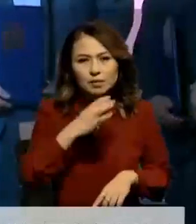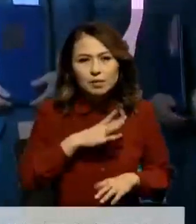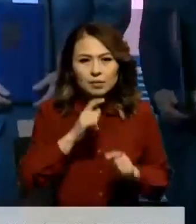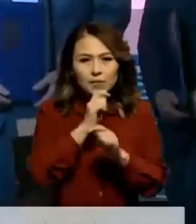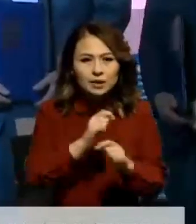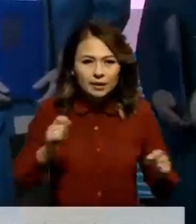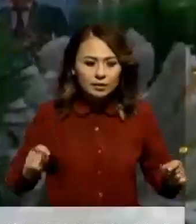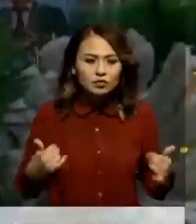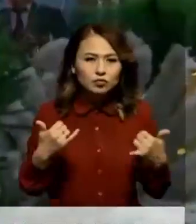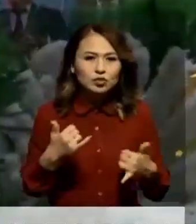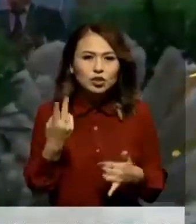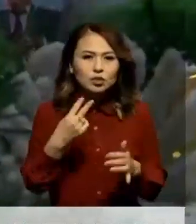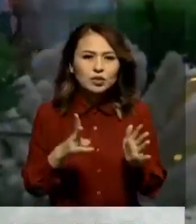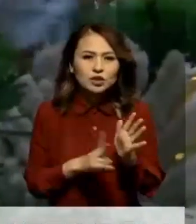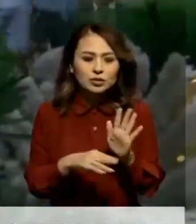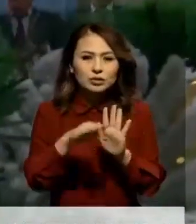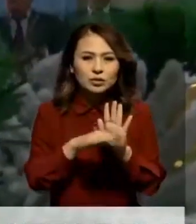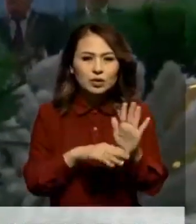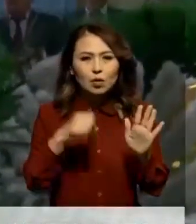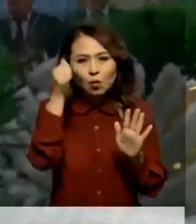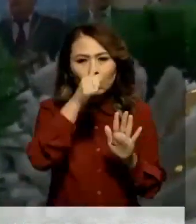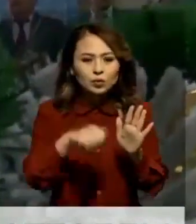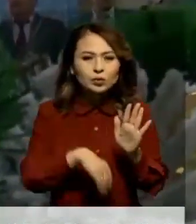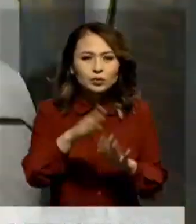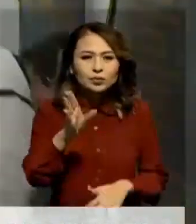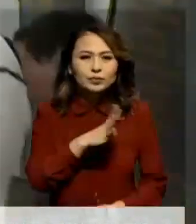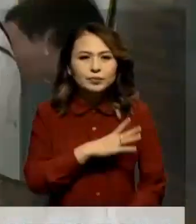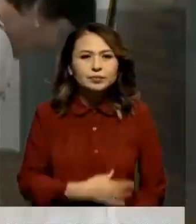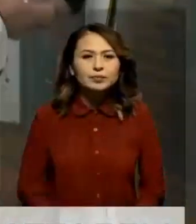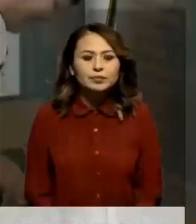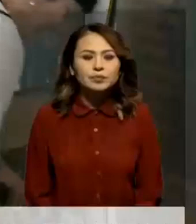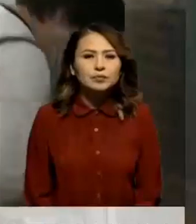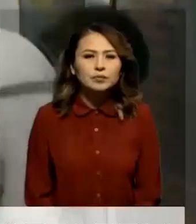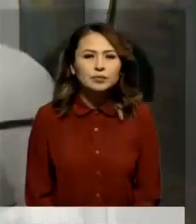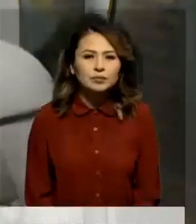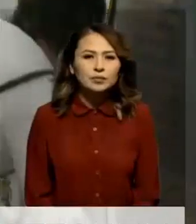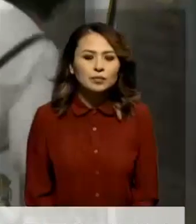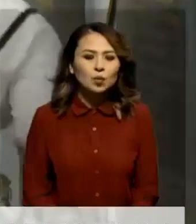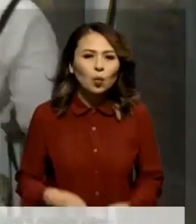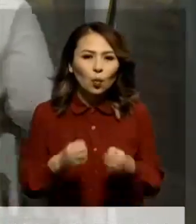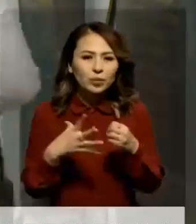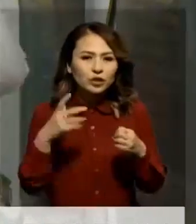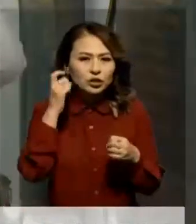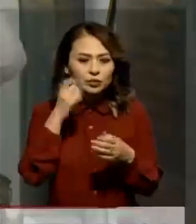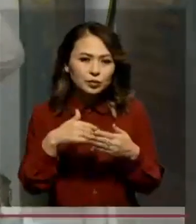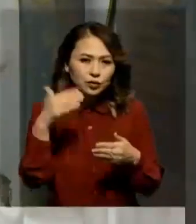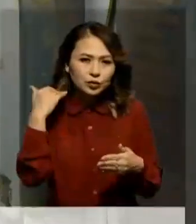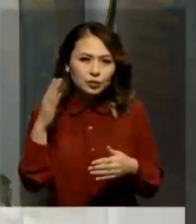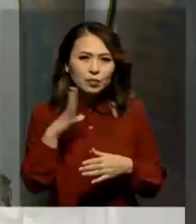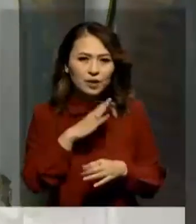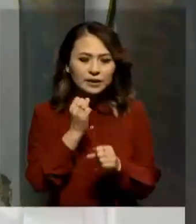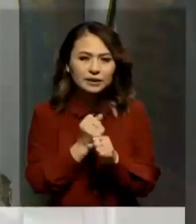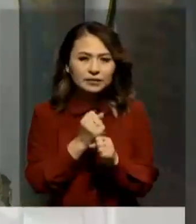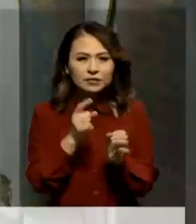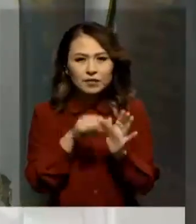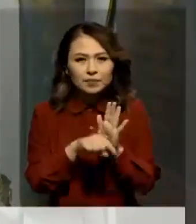қатар 27 аталым бойынша жыл үздіктеріне құрмет көрсетілді. Мысалы, осыдан 15 жыл бұрын ғана азамат қоғам институттары, оның ішінде